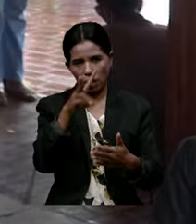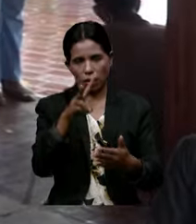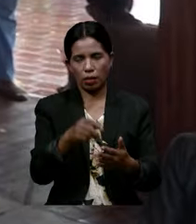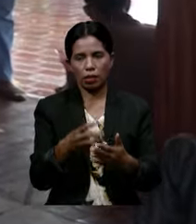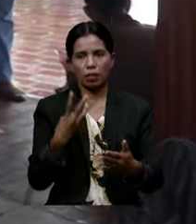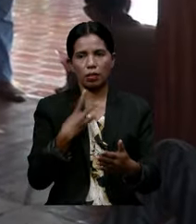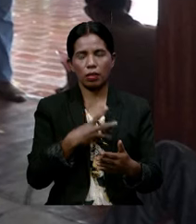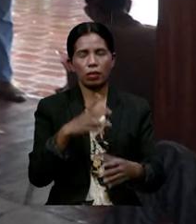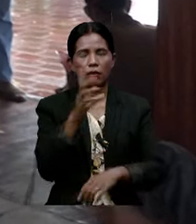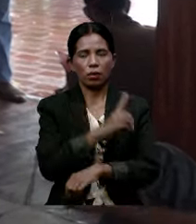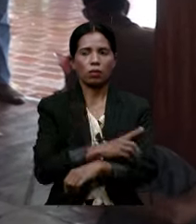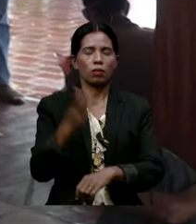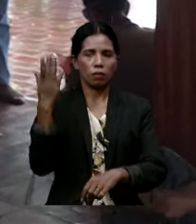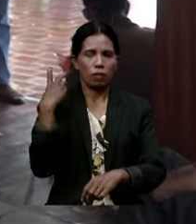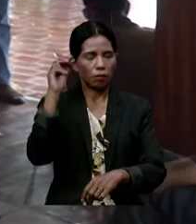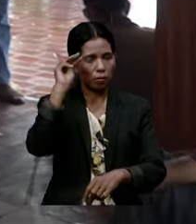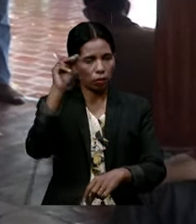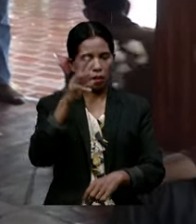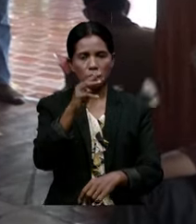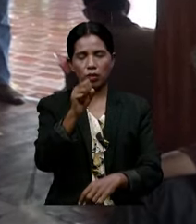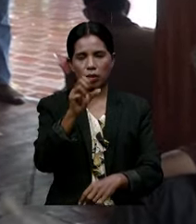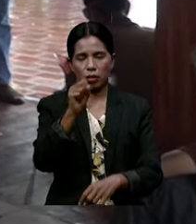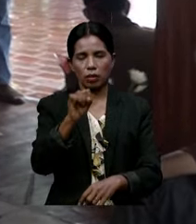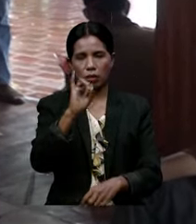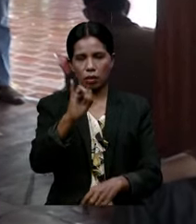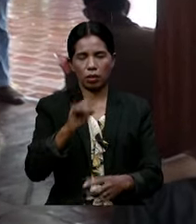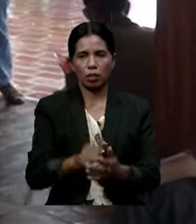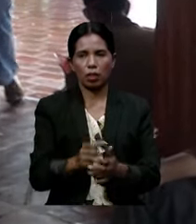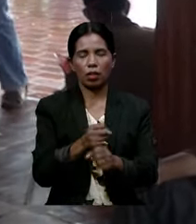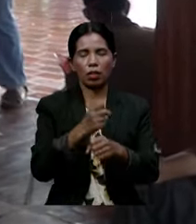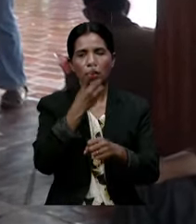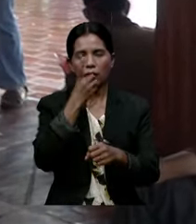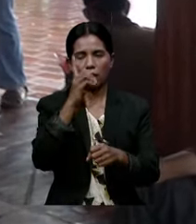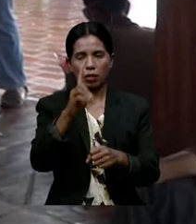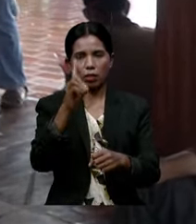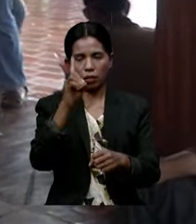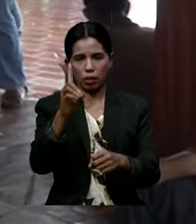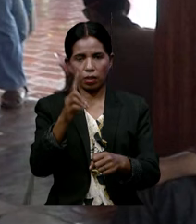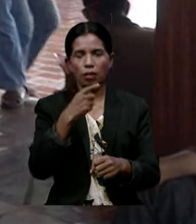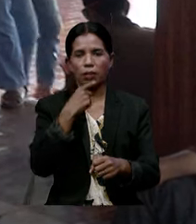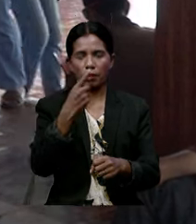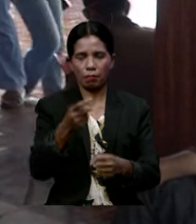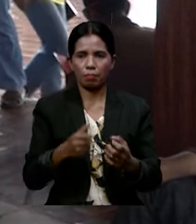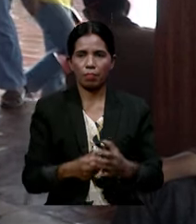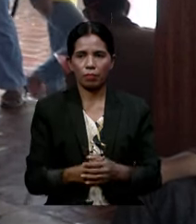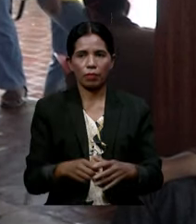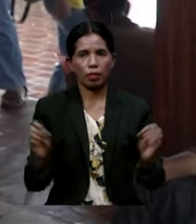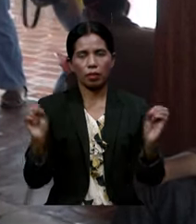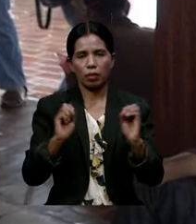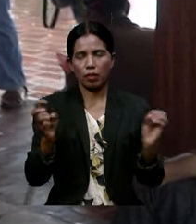ita lorong hirliuba, ministra solidaridade social na inclusão. Kalau deklarasaun ida dihan, nyenungka